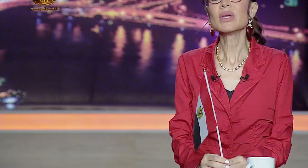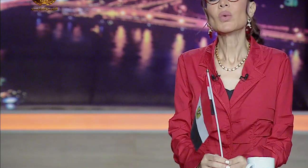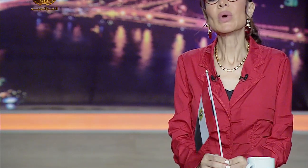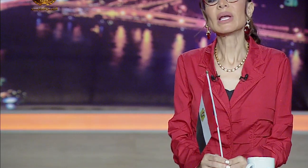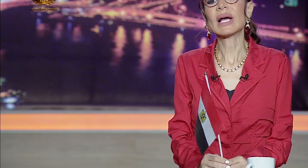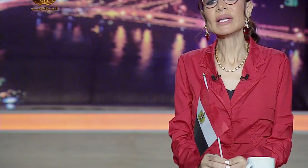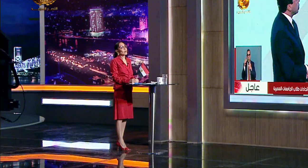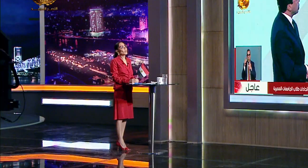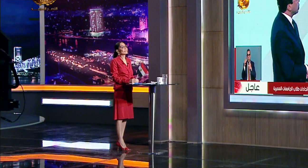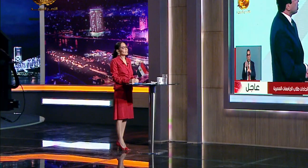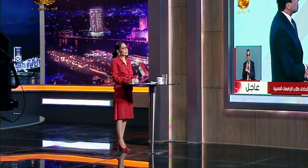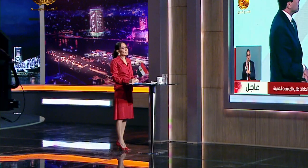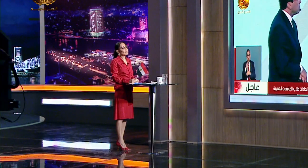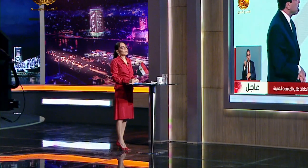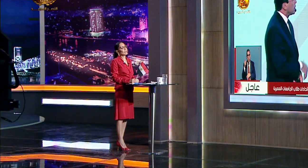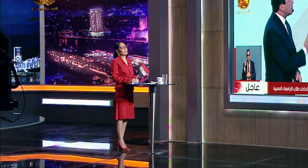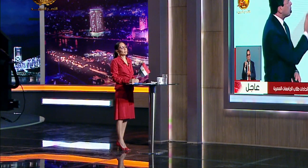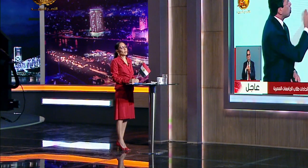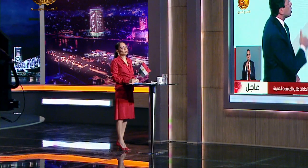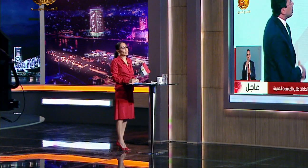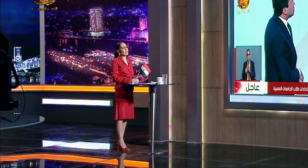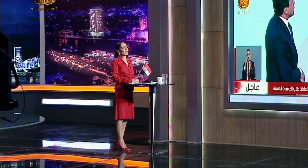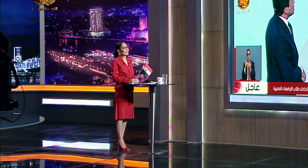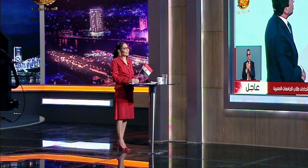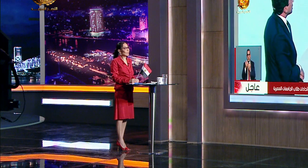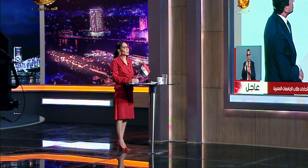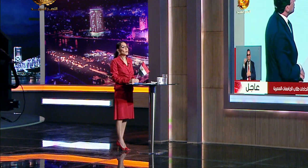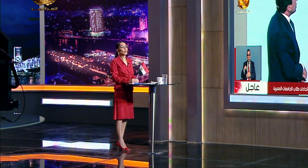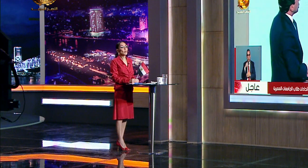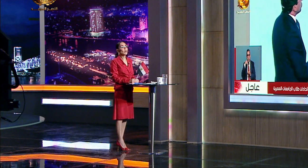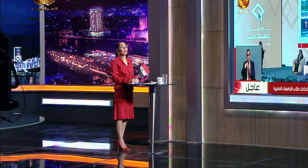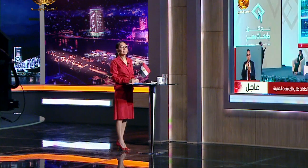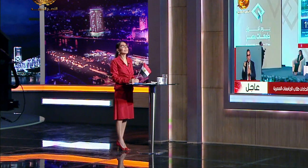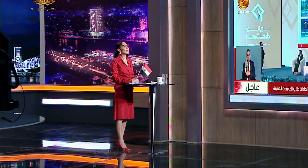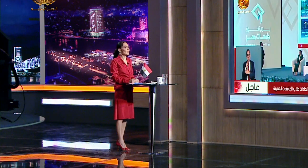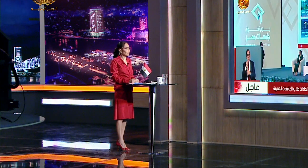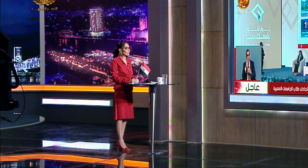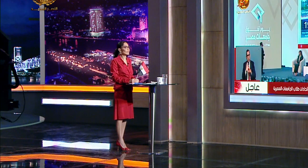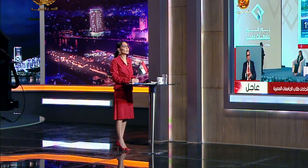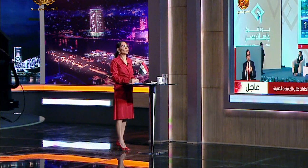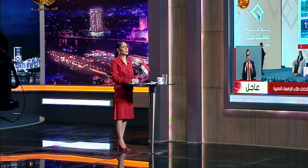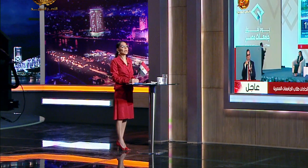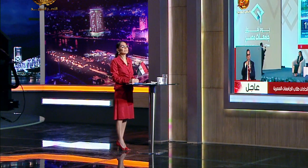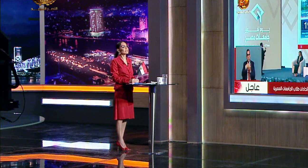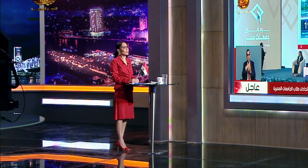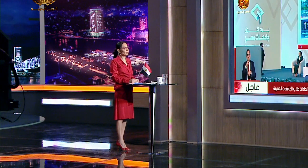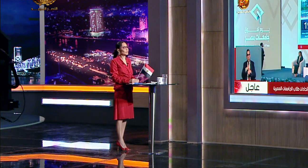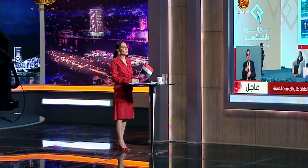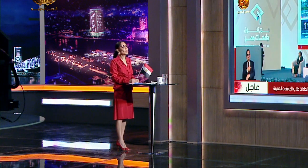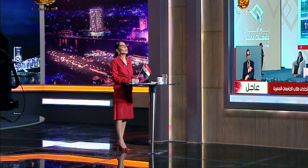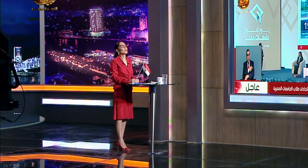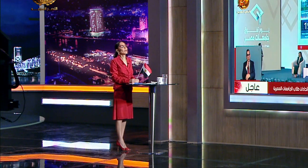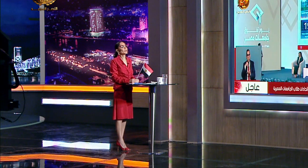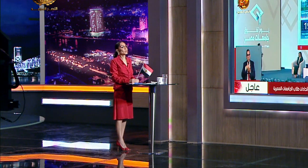الموهوبين، والحقيقه هو اهتم بموضوع ادهم وهو استجاب جدا، وهو كان سبب في